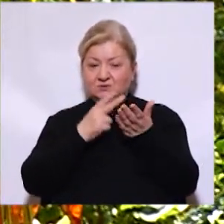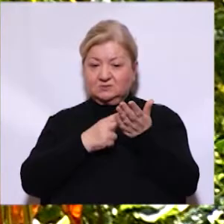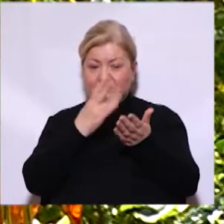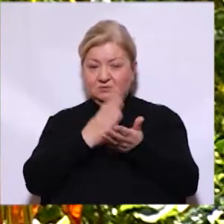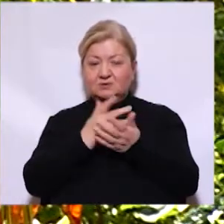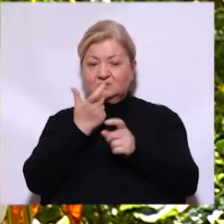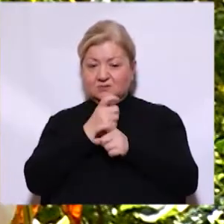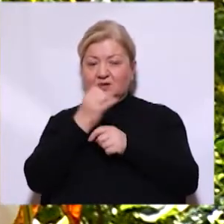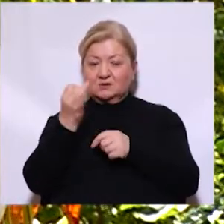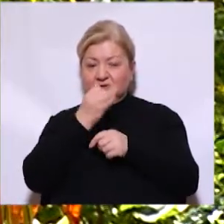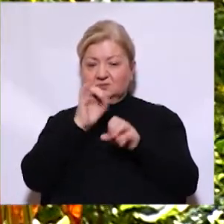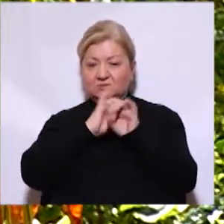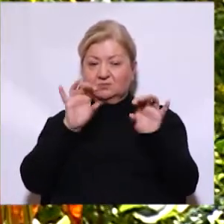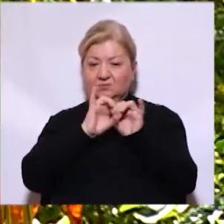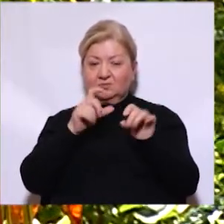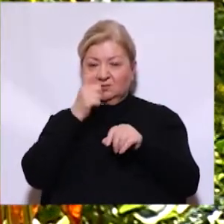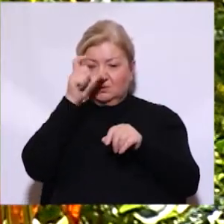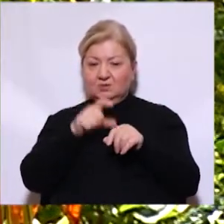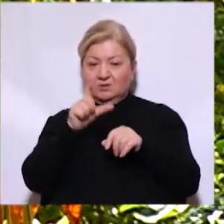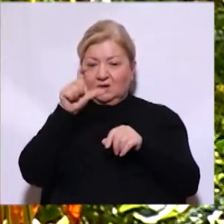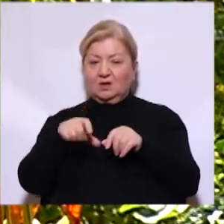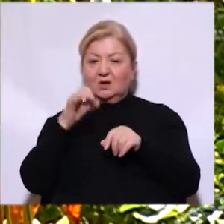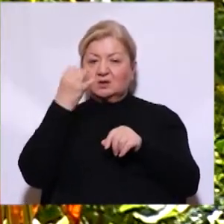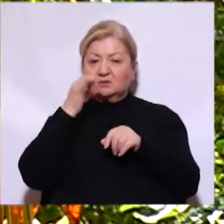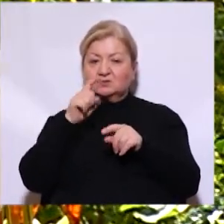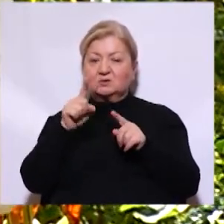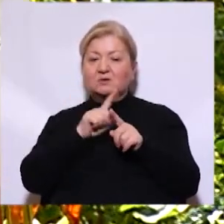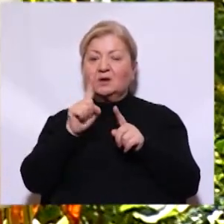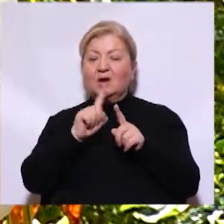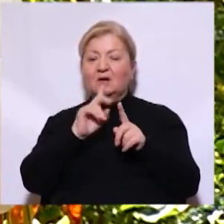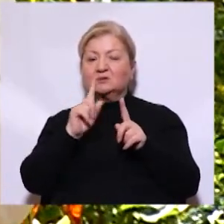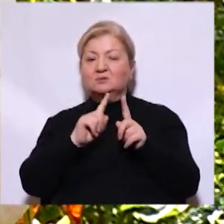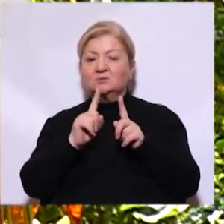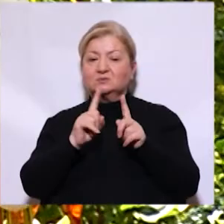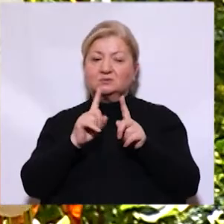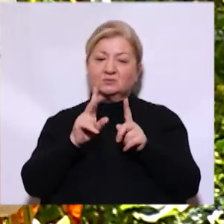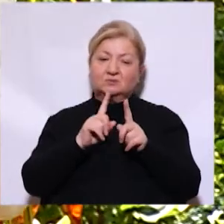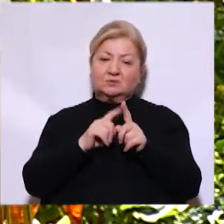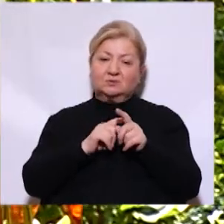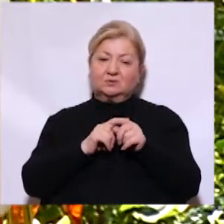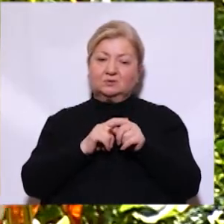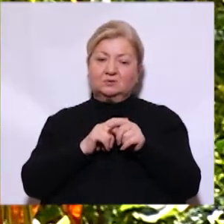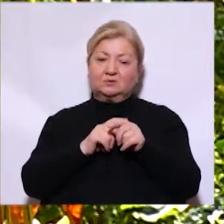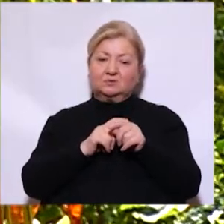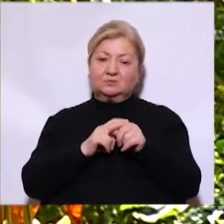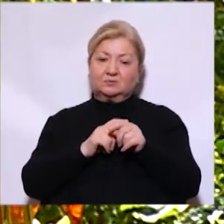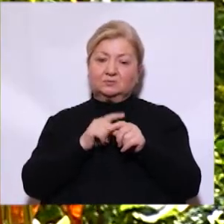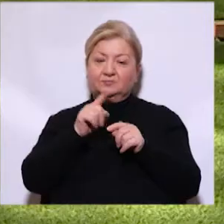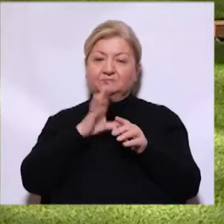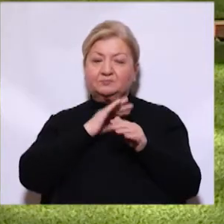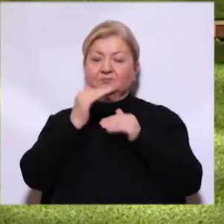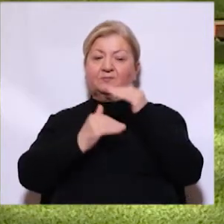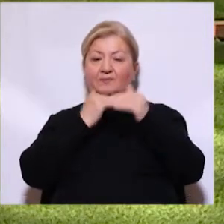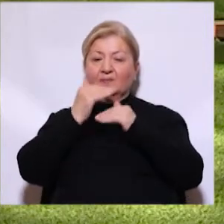წიგნი არ არის და ძალიან საინტერესოდ გვიყვება ერთი ადამიანის ისტორიას, რომელმაც რაღაც ეტაპზე ჩემი გადმოსახედიდან, თქვენ შეიძლება სხვანაირად